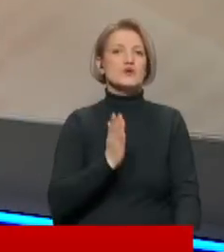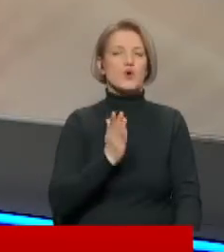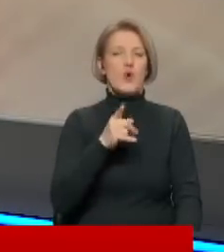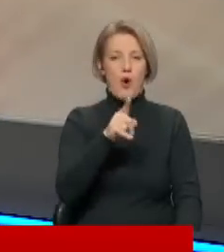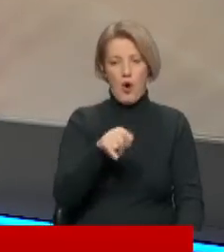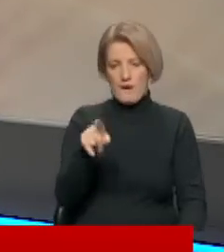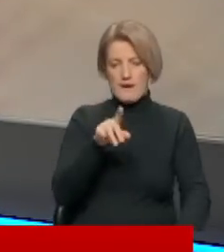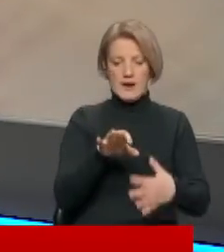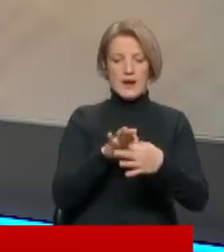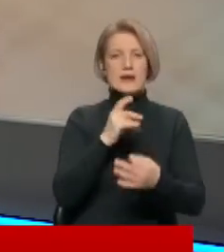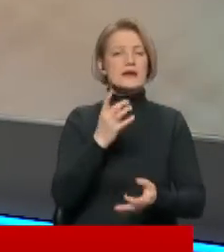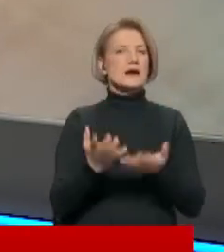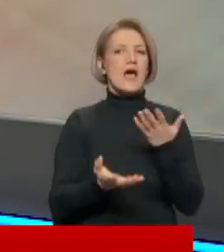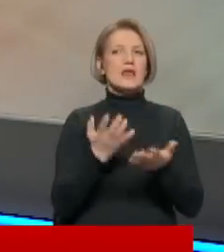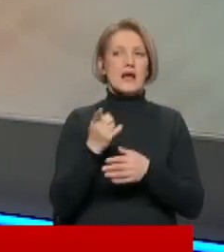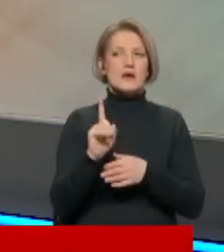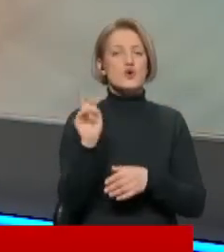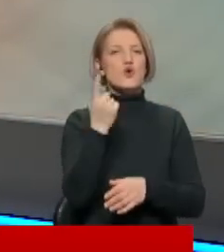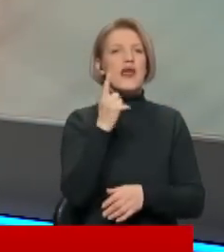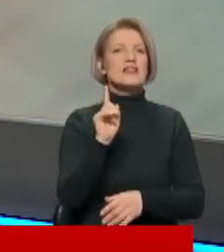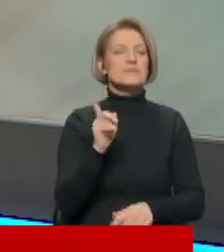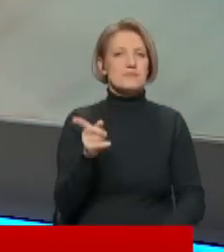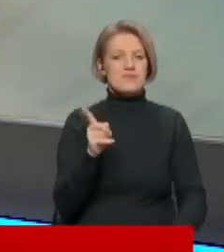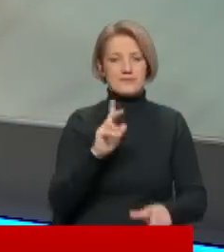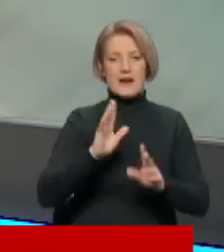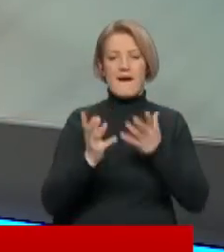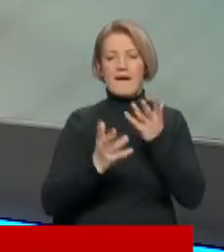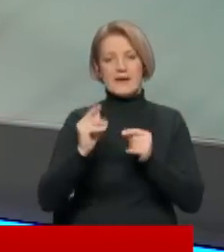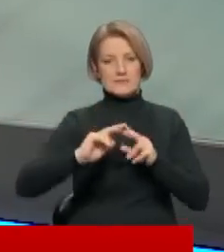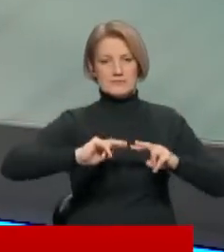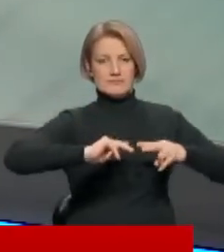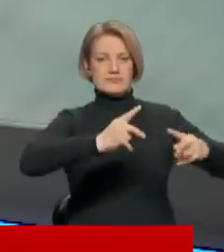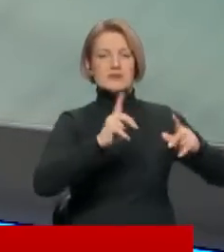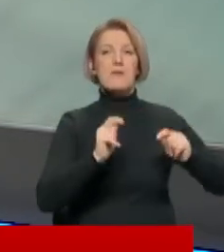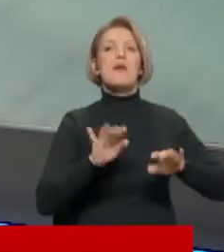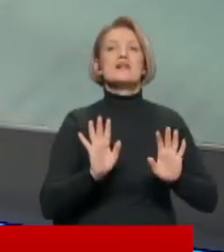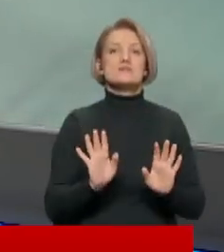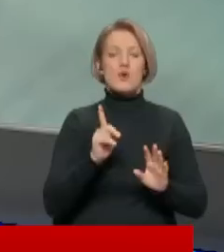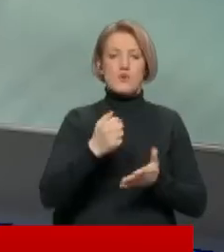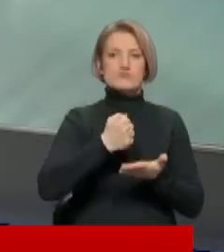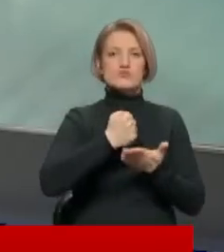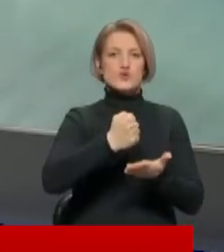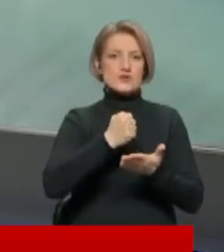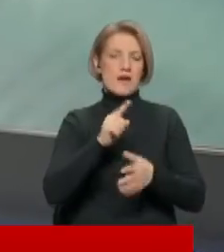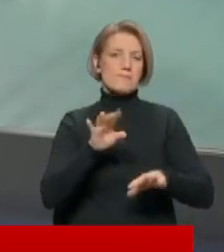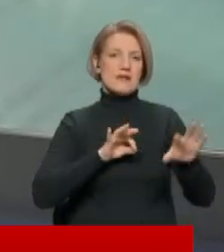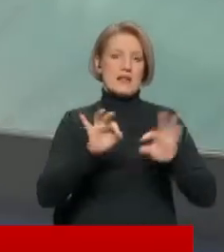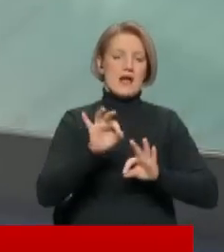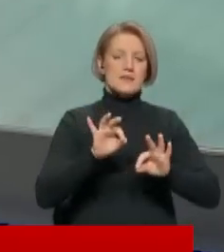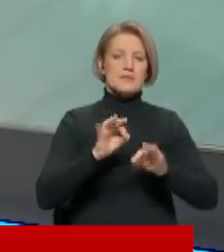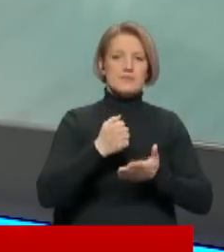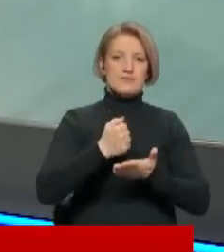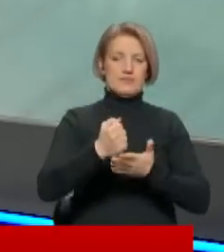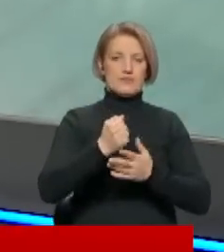onlarla ilgili bir kaynak yönetimi kaynak aktarımı yapılanmaz mıydı o bütçe Plan bütçe